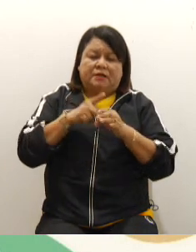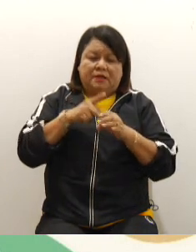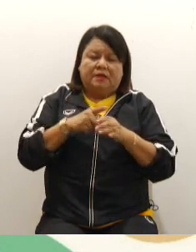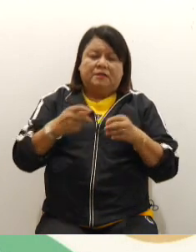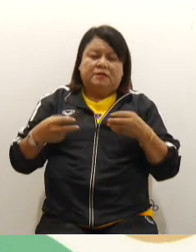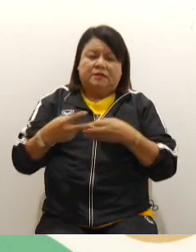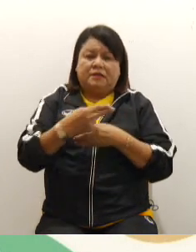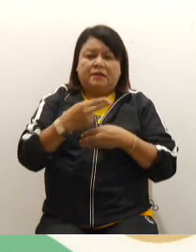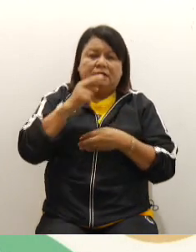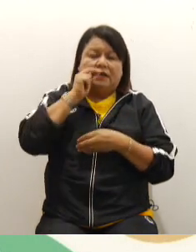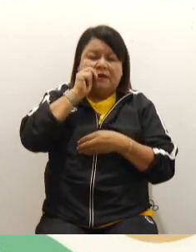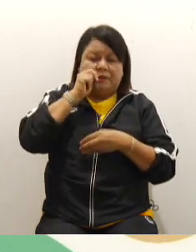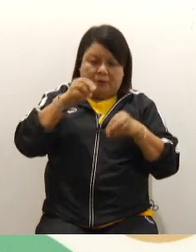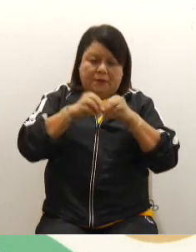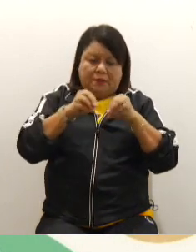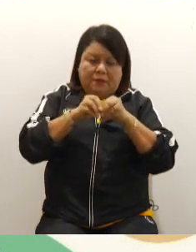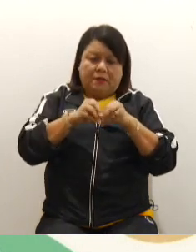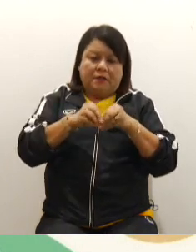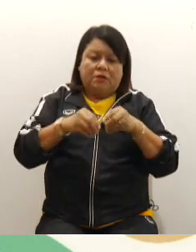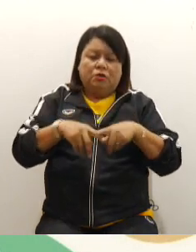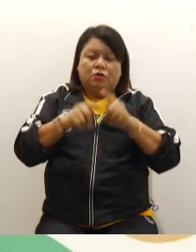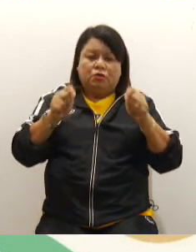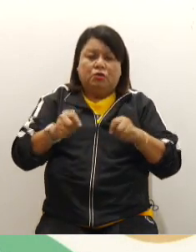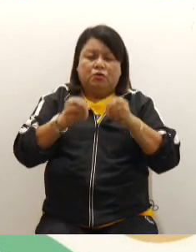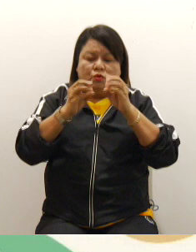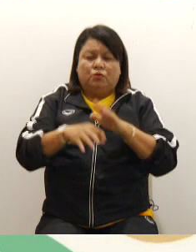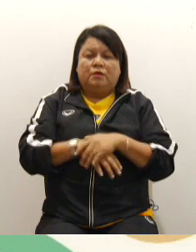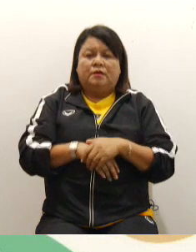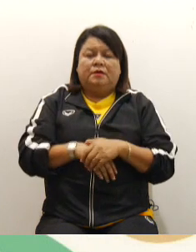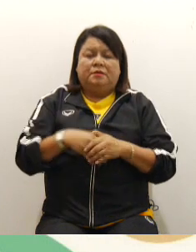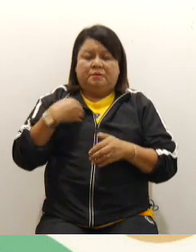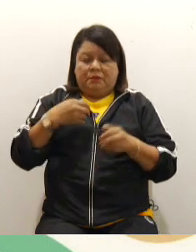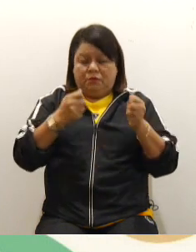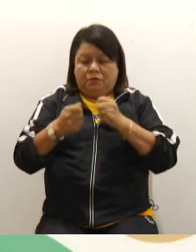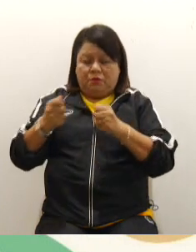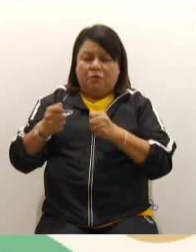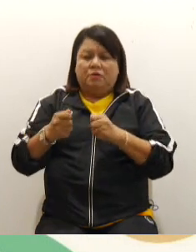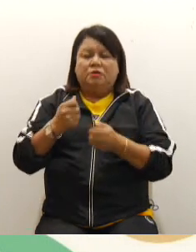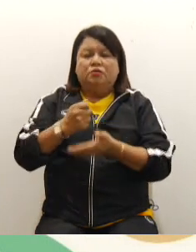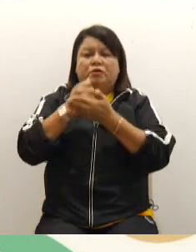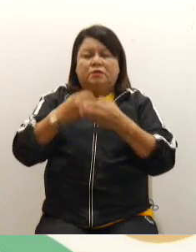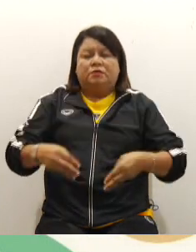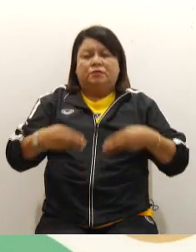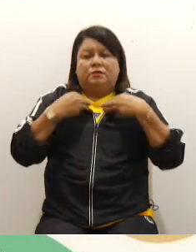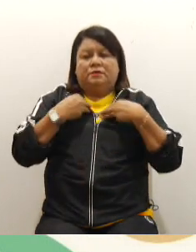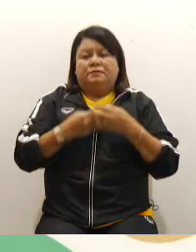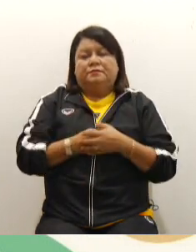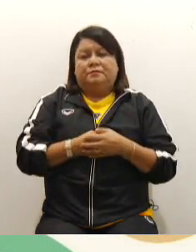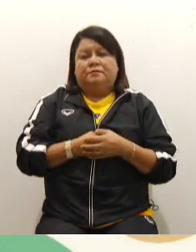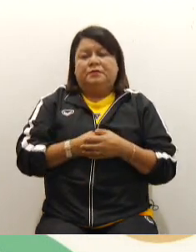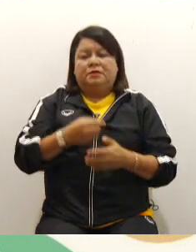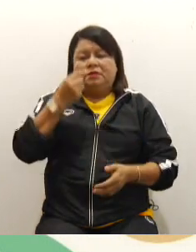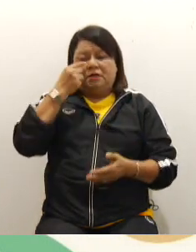หรือว่าใกล้ๆโต๊ะครูได้นะคะก็มีอุปกรณ์ฉุกเฉินอันนี้ปกติอยู่แล้วถ้าเกิดอะไรขึ้นนะคะมีที่ล้างตา